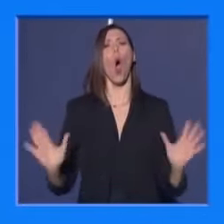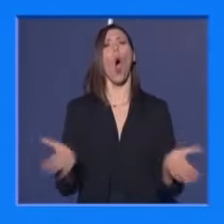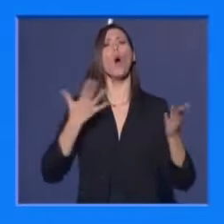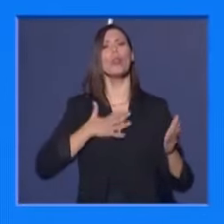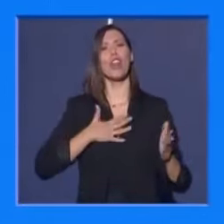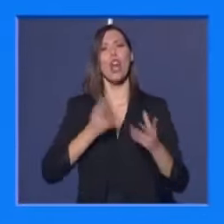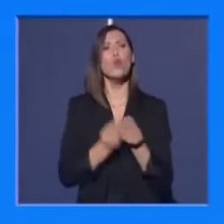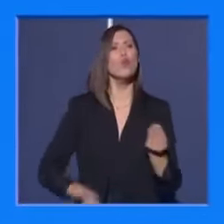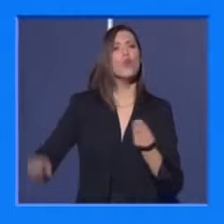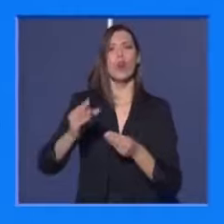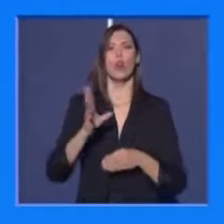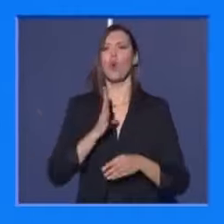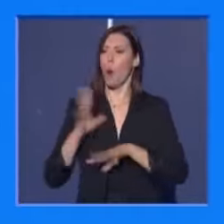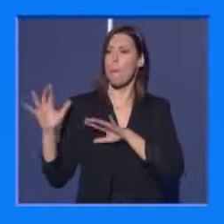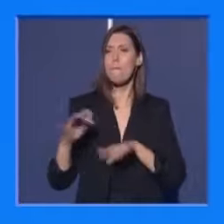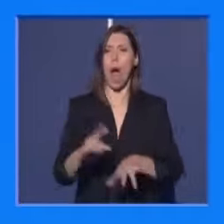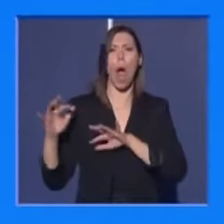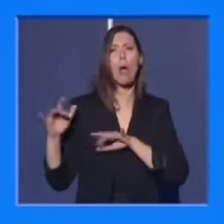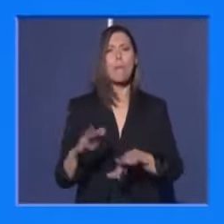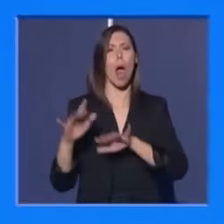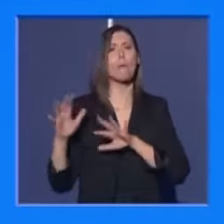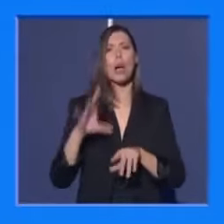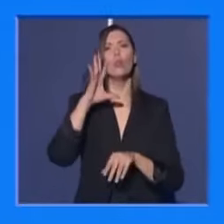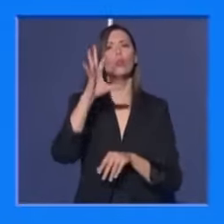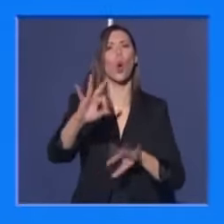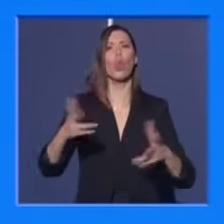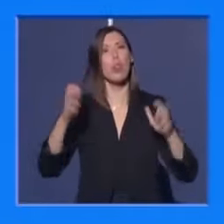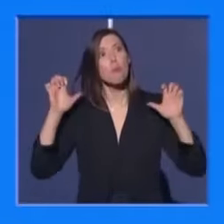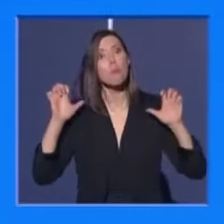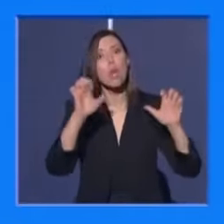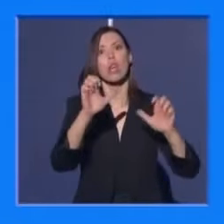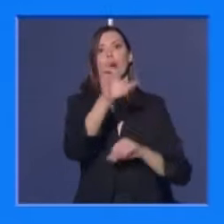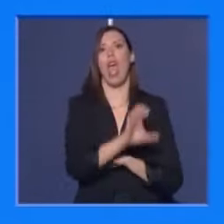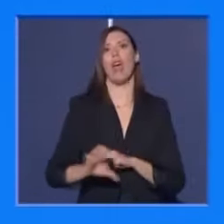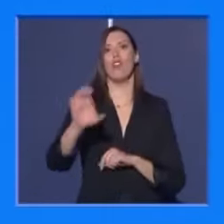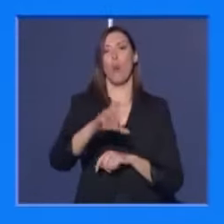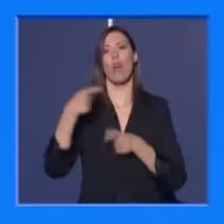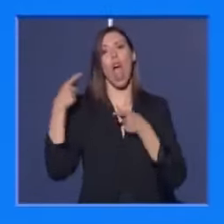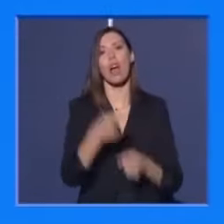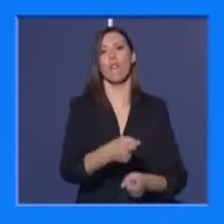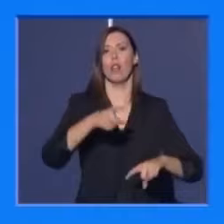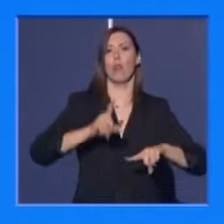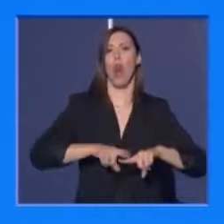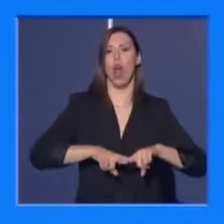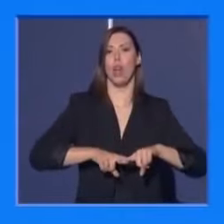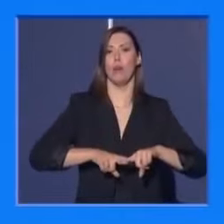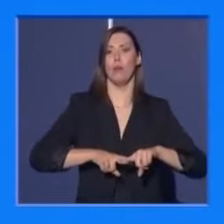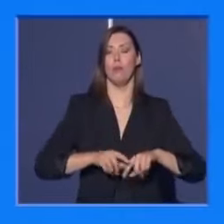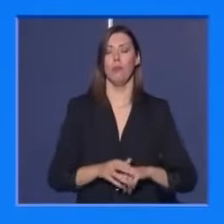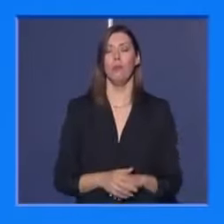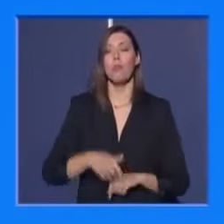θέλει, πιέζοντας την Ευρώπη και κυρίως εκβιάζοντας την Ελλάδα. Η χώρα μας υφίσταται πλέον ένα